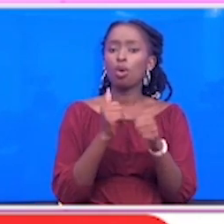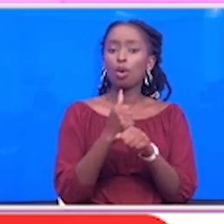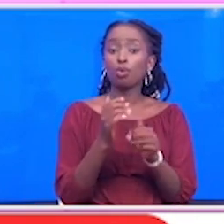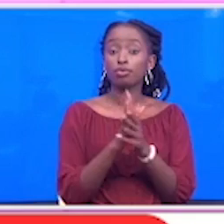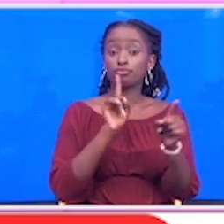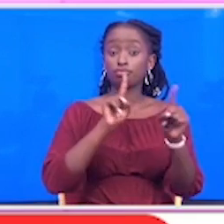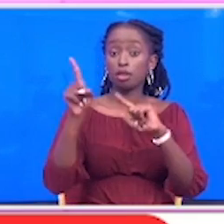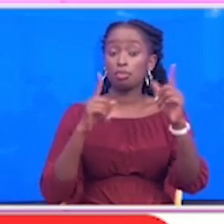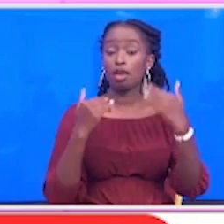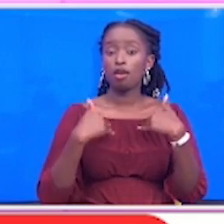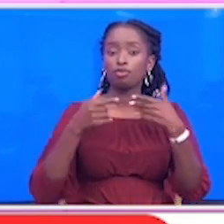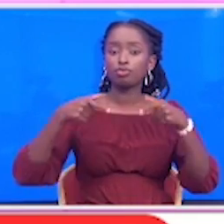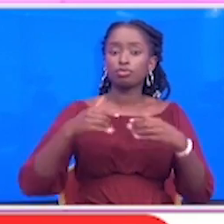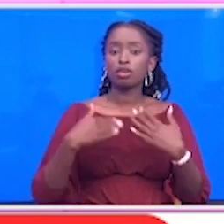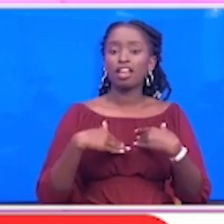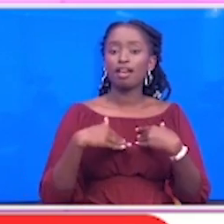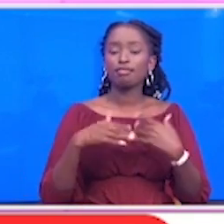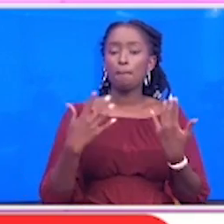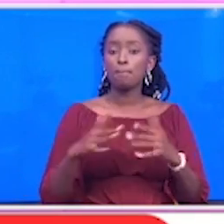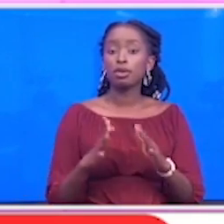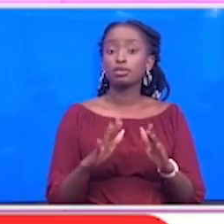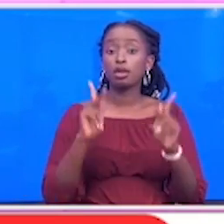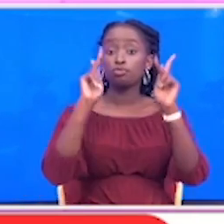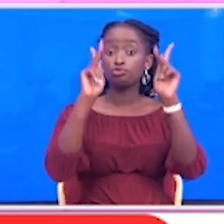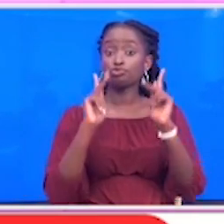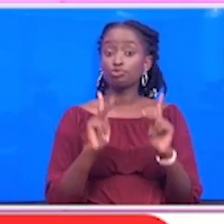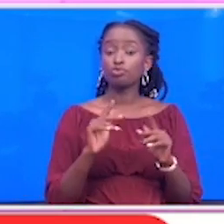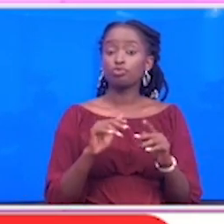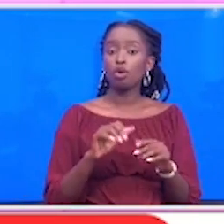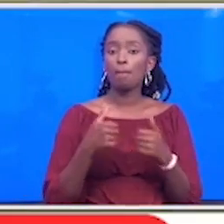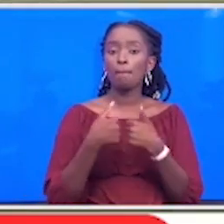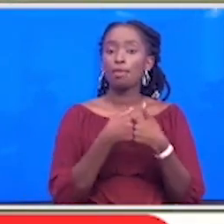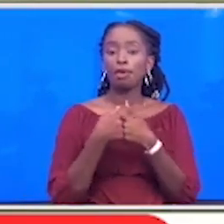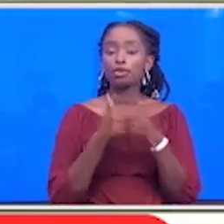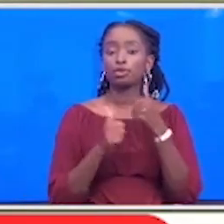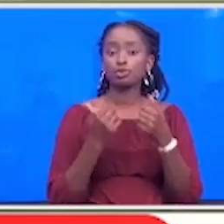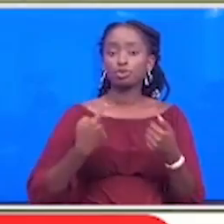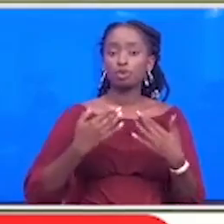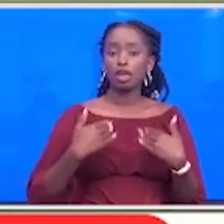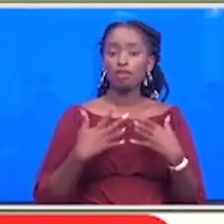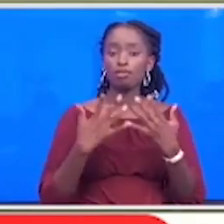ilikuwa ni mechi kadhaa kule Kisumu, na habari wetu Dennis Otieno alikusanya baadhi ya taarifa na ni hizi hapa.